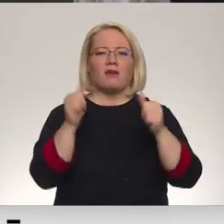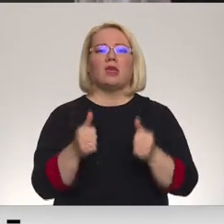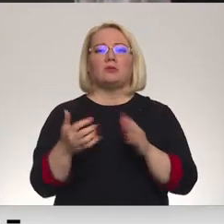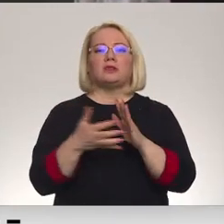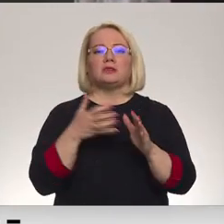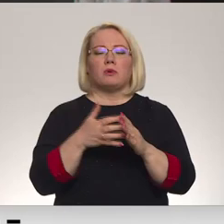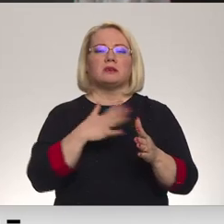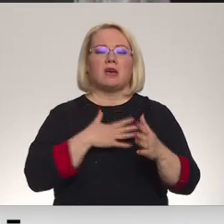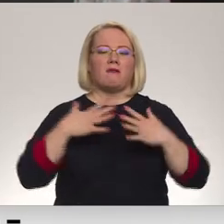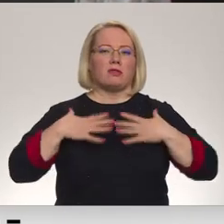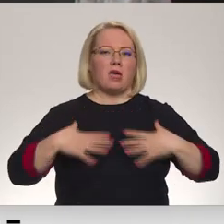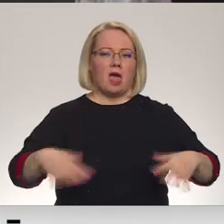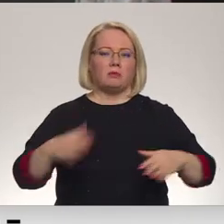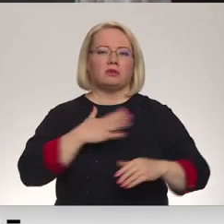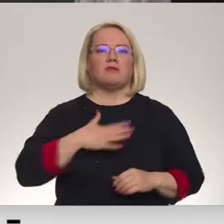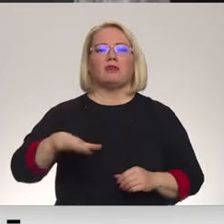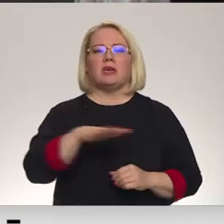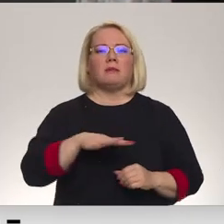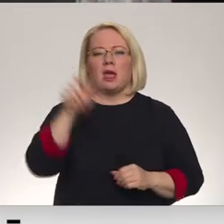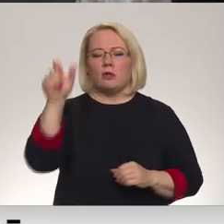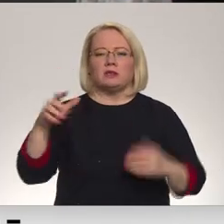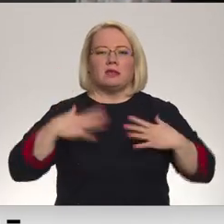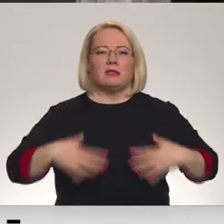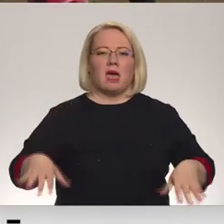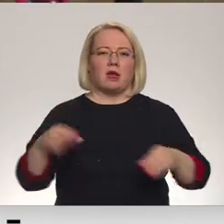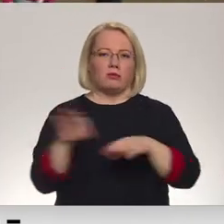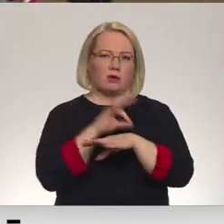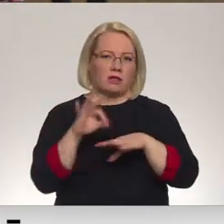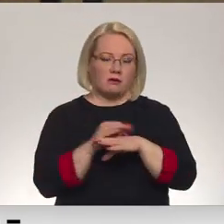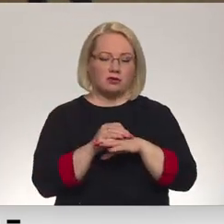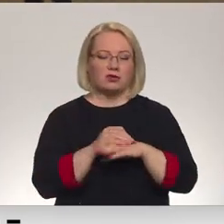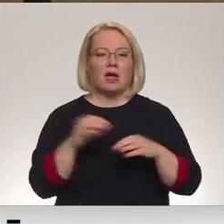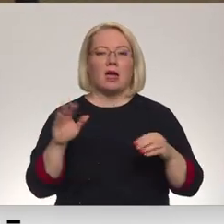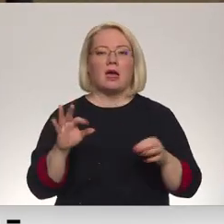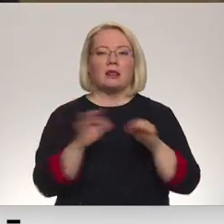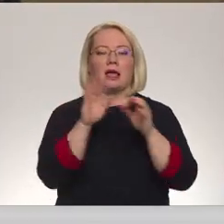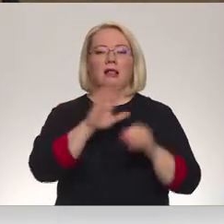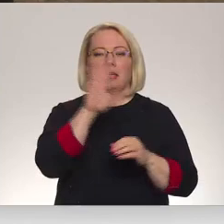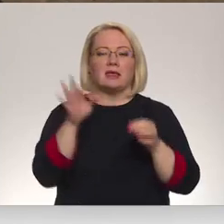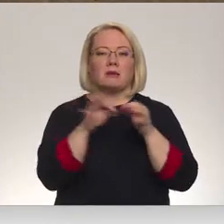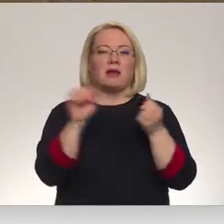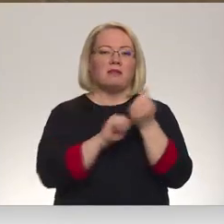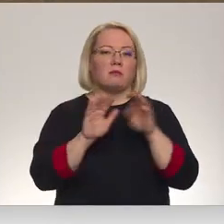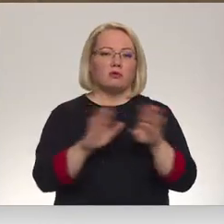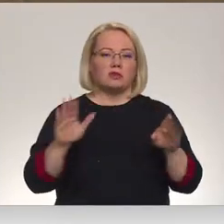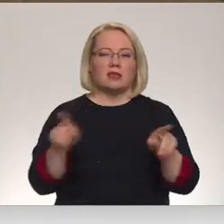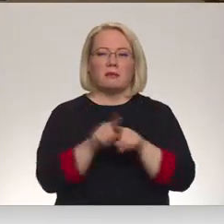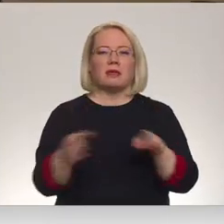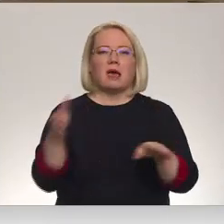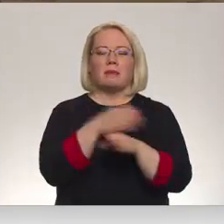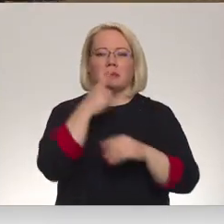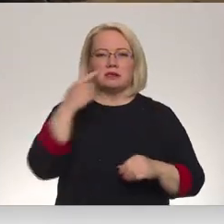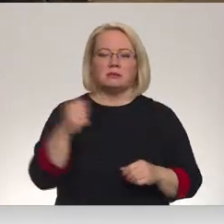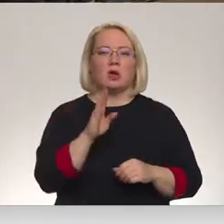izmantoja savu tērpu un savu ģimenes locekļu tērpu gatavošanā. Lieldienas brīvdabas muzejā tāpat kā pie senčiem pirms pārsimts gadiem. No